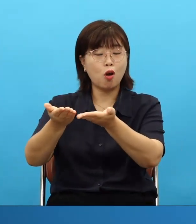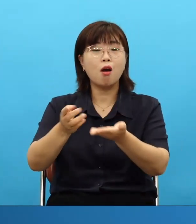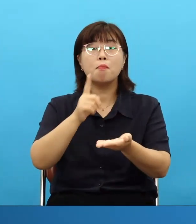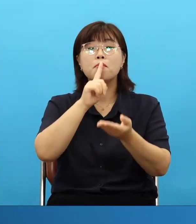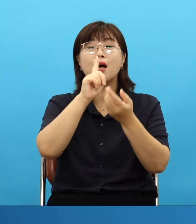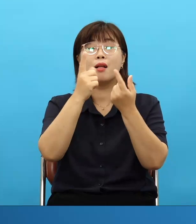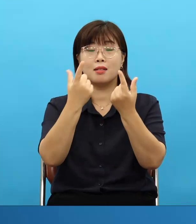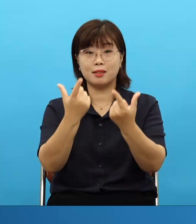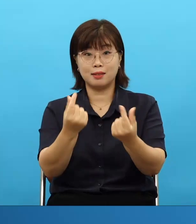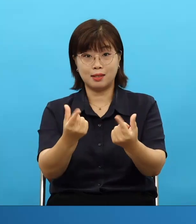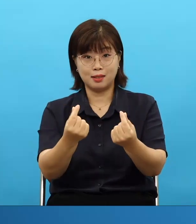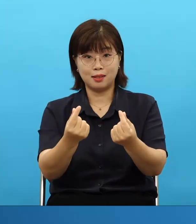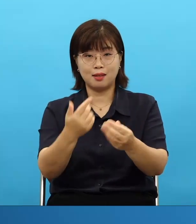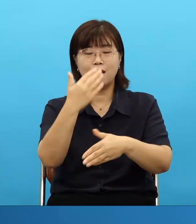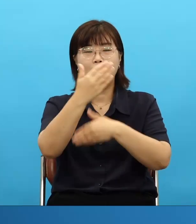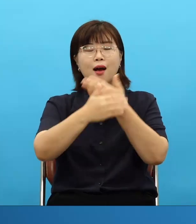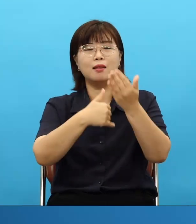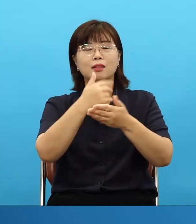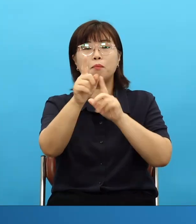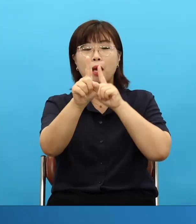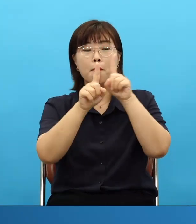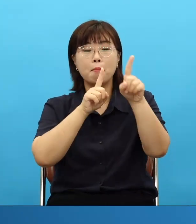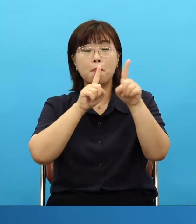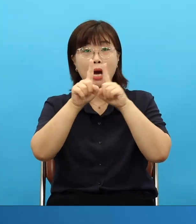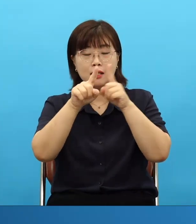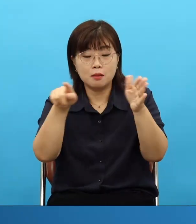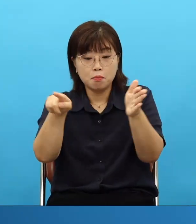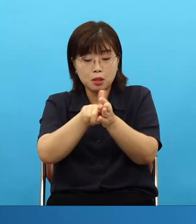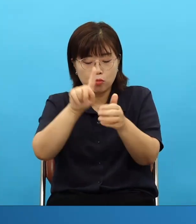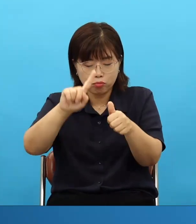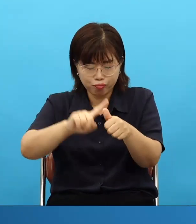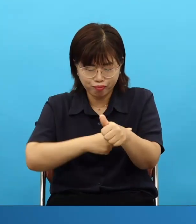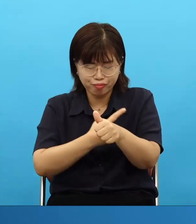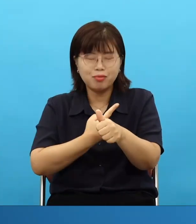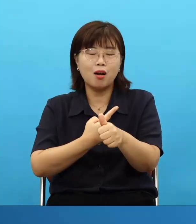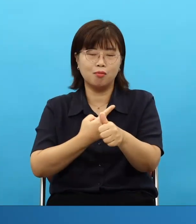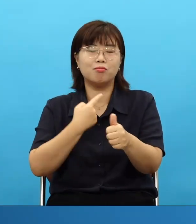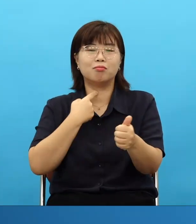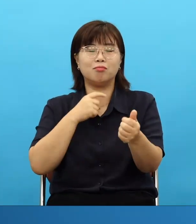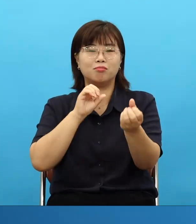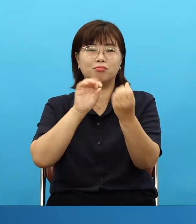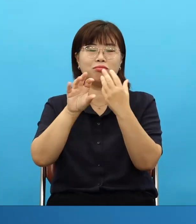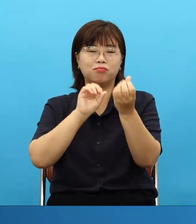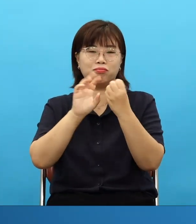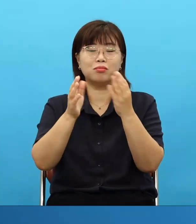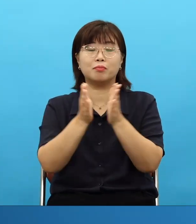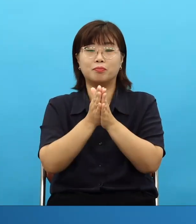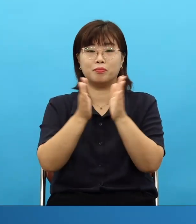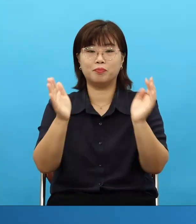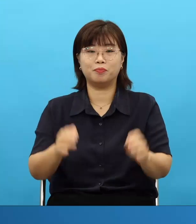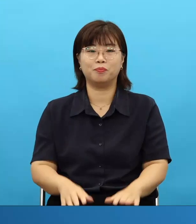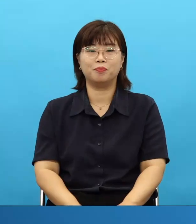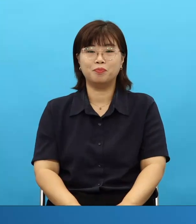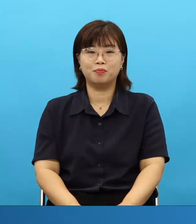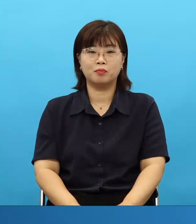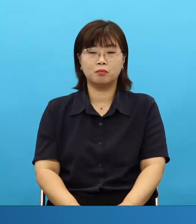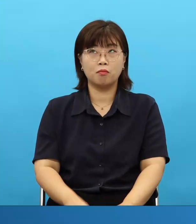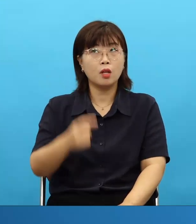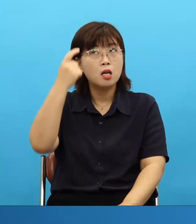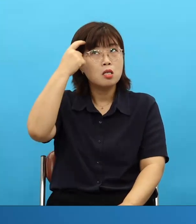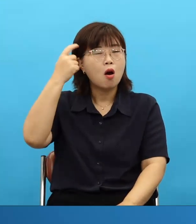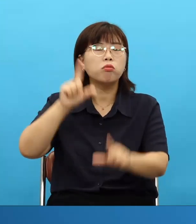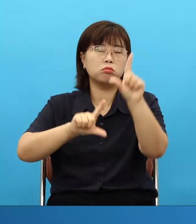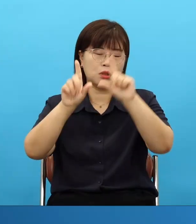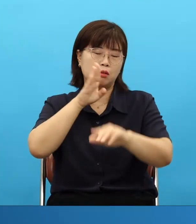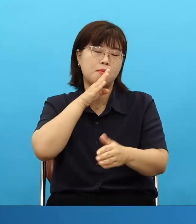되잖아요. 말씀을 믿어야 돼요. You can't believe in the wrong things. You need to believe in the word. 영적 사실 믿어야 돼요. You need to believe in the